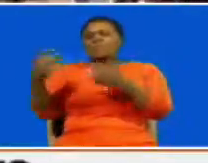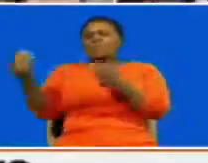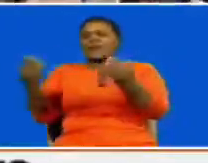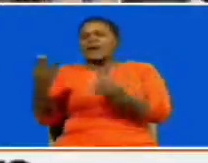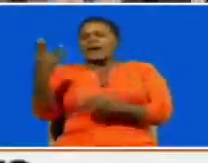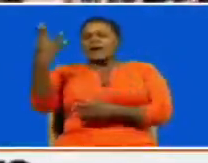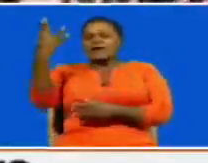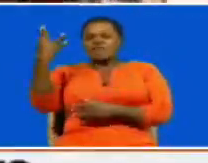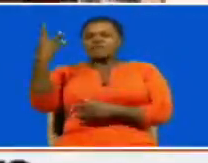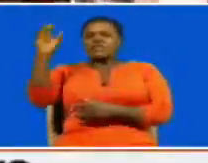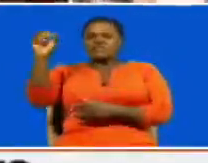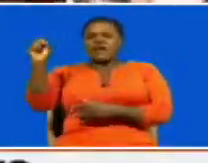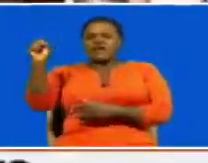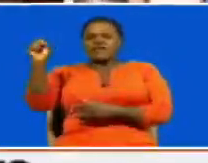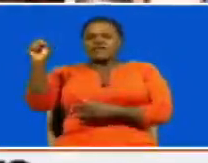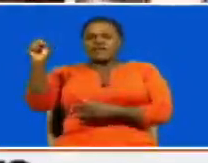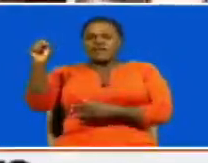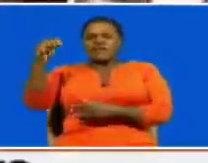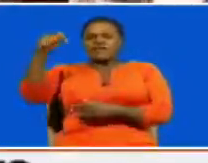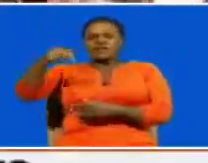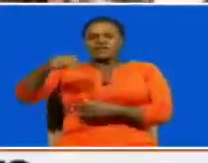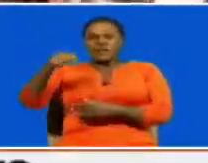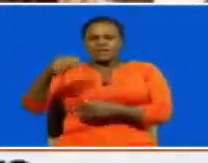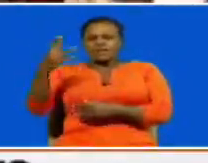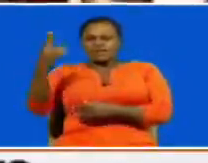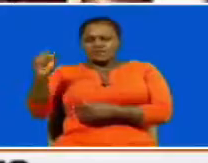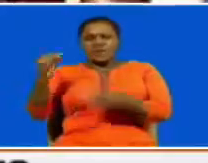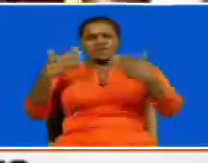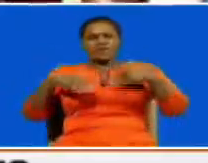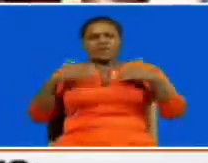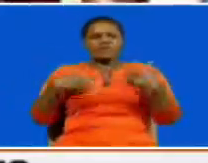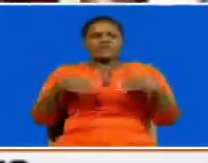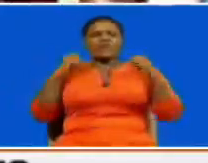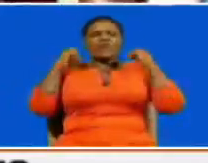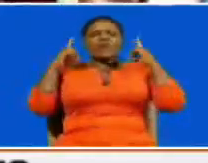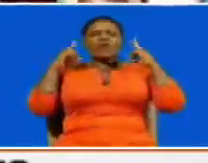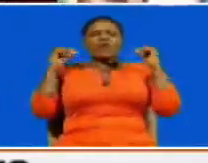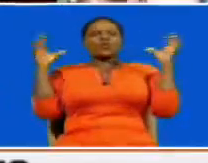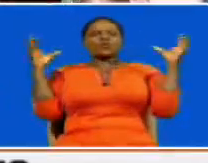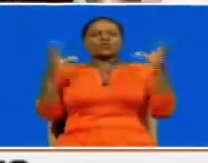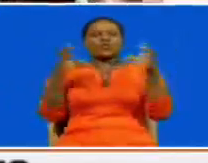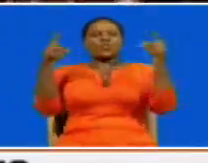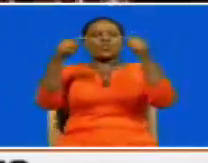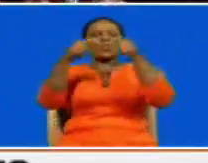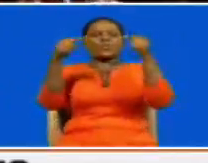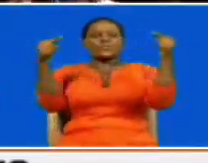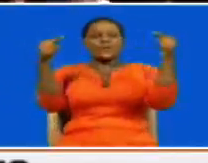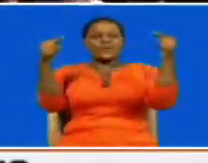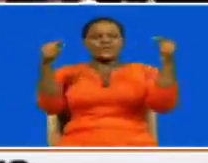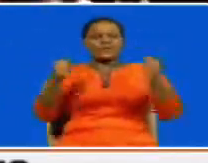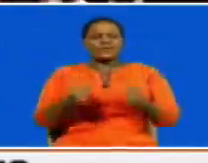kambi jijini Nairobi leo hii, wakazi wa Githurai wakiwa wenyeji wa kikosi hicho cha upinzani.